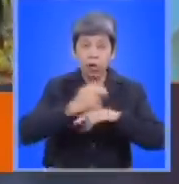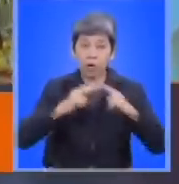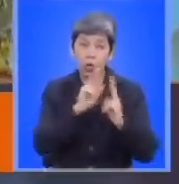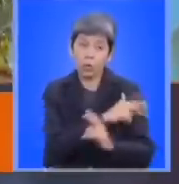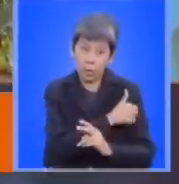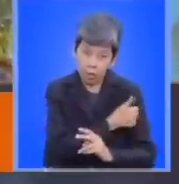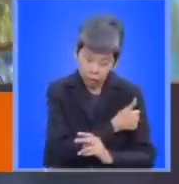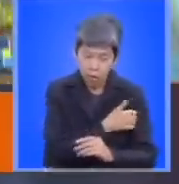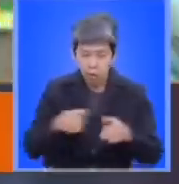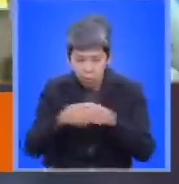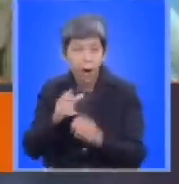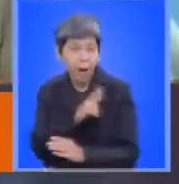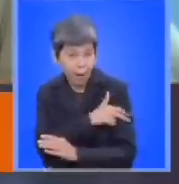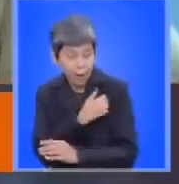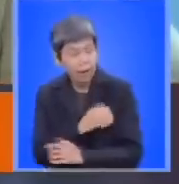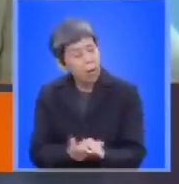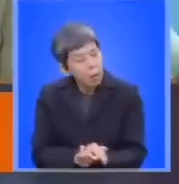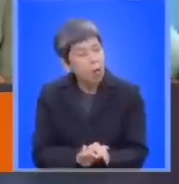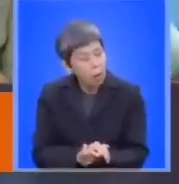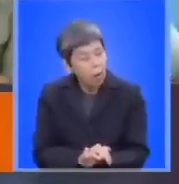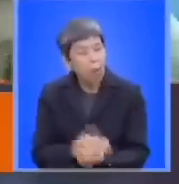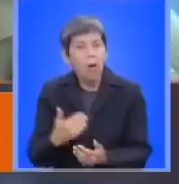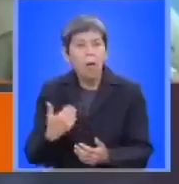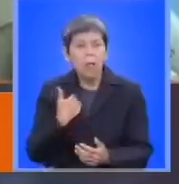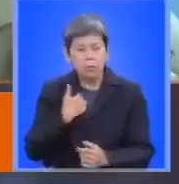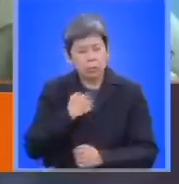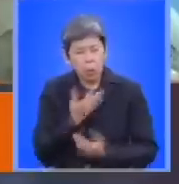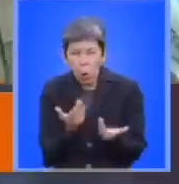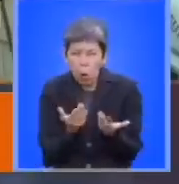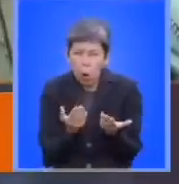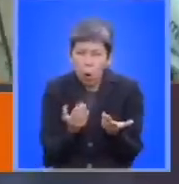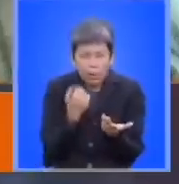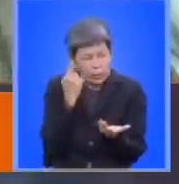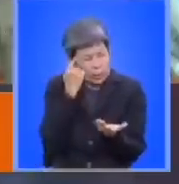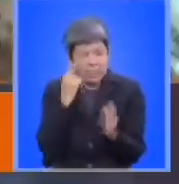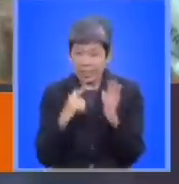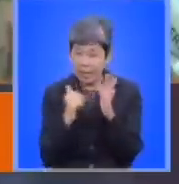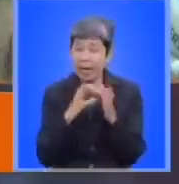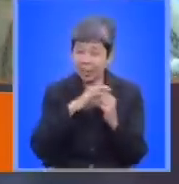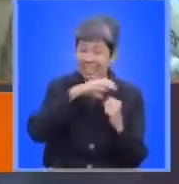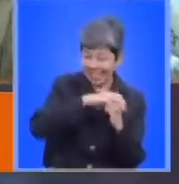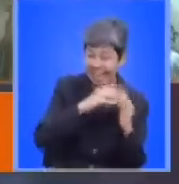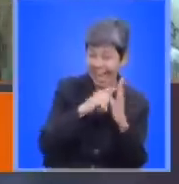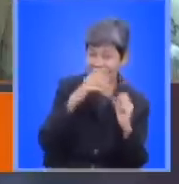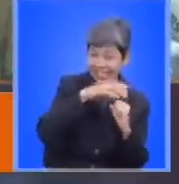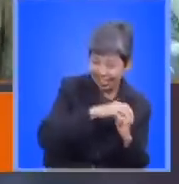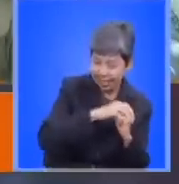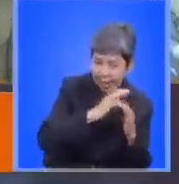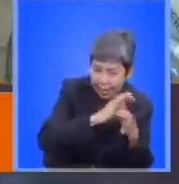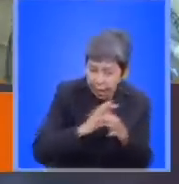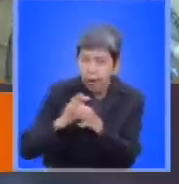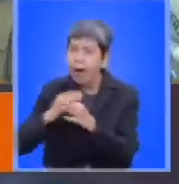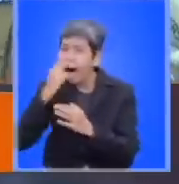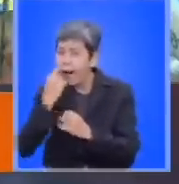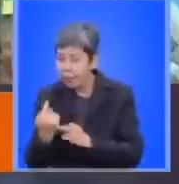ก็ทางทีมแพทย์บอกนะคะว่าในส่วนตรงนี้มันเป็นความหวังที่เป็นยาที่ใช้อยู่แล้วแต่มาเอามาใช้ในกรณี